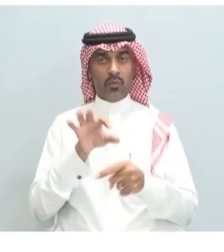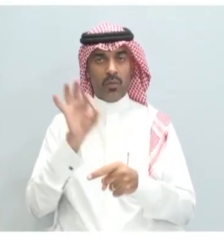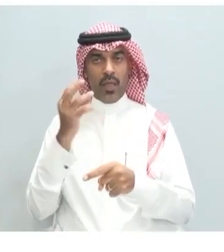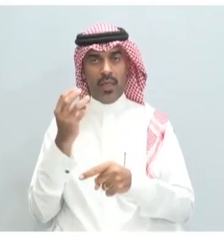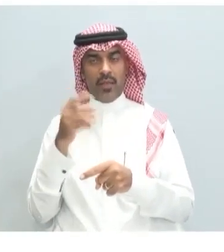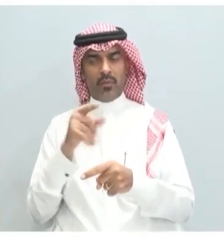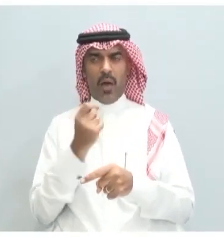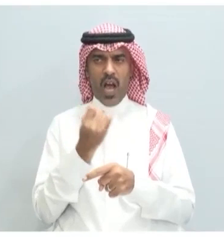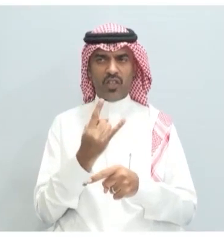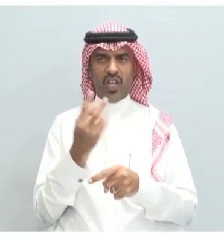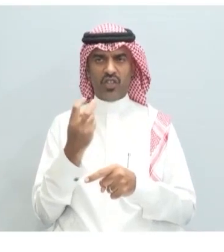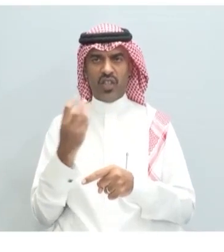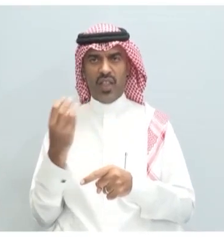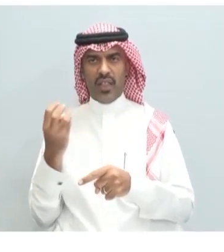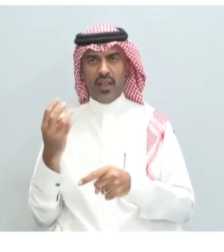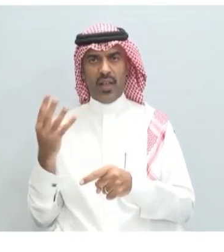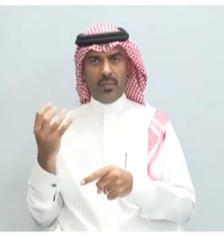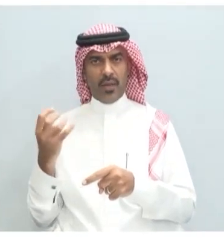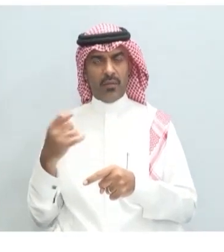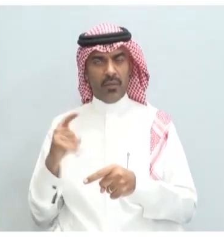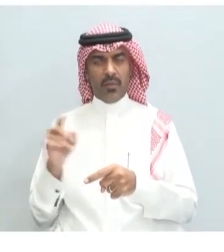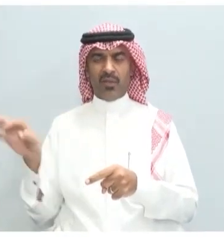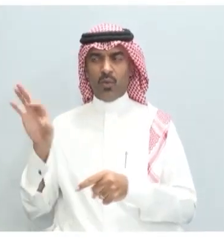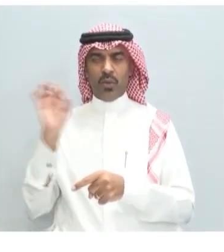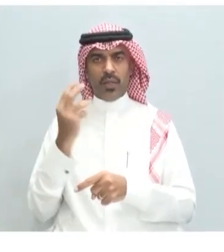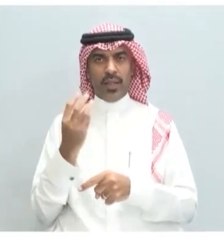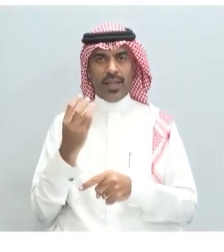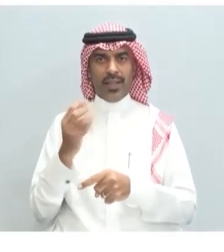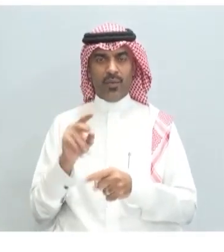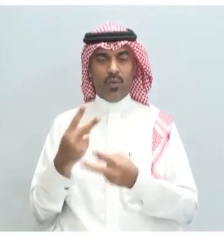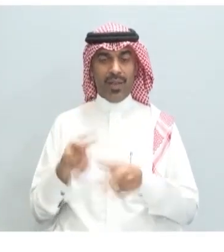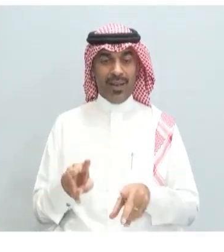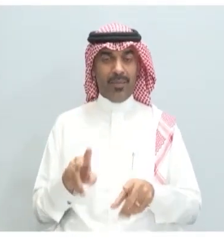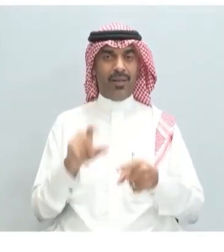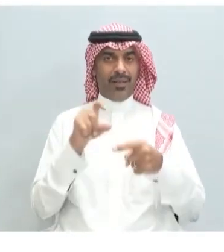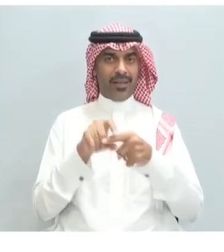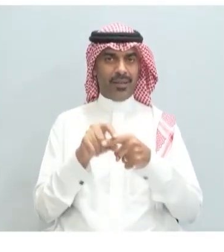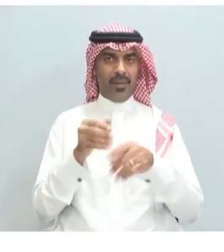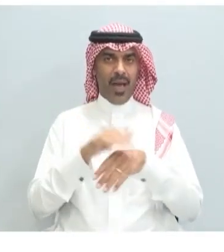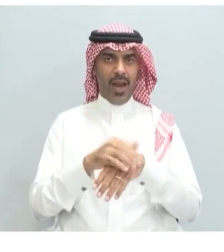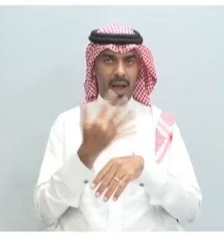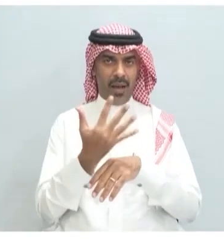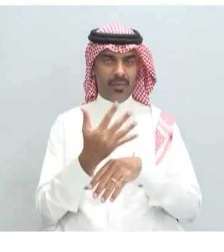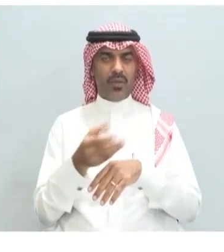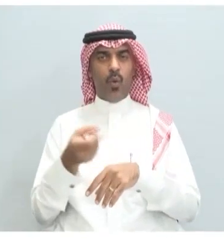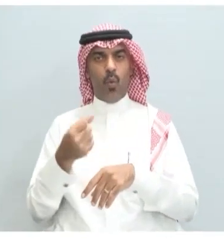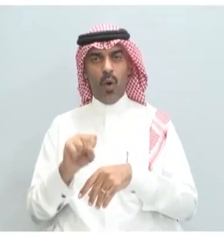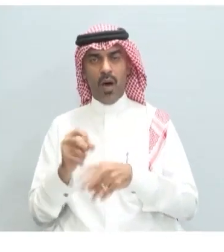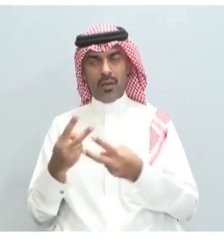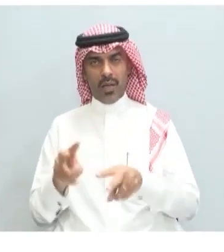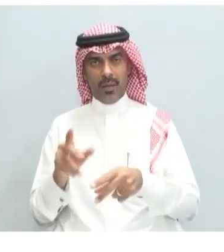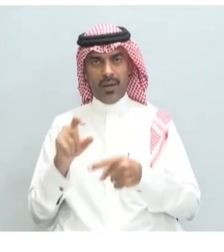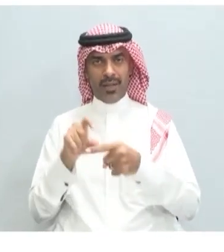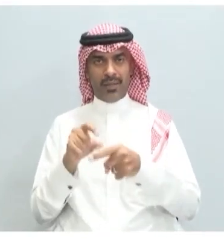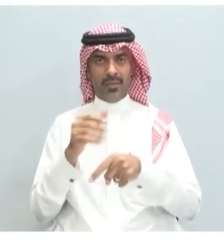نقول لان العدد 30 يقبل القسمه على 5 و10 في نفس الوقت نقول